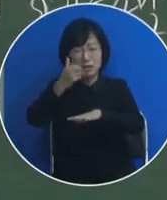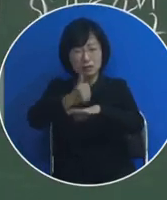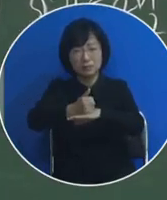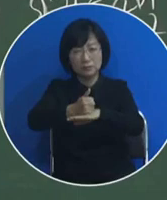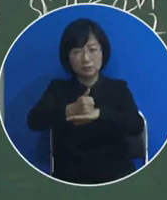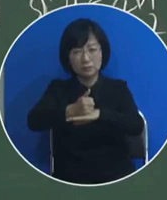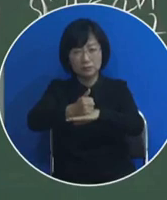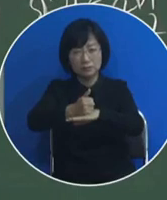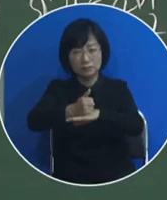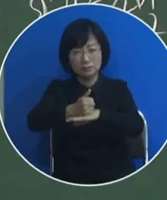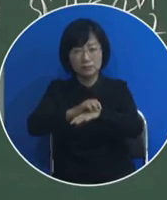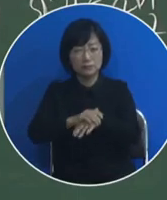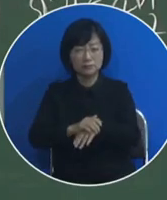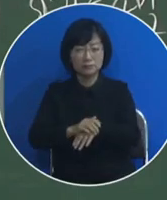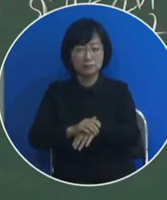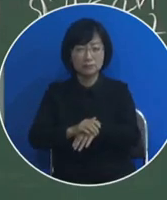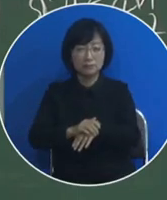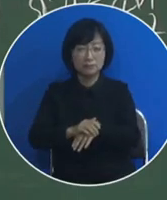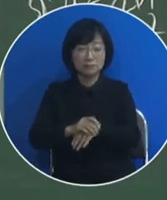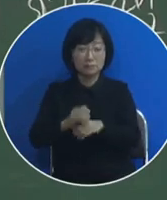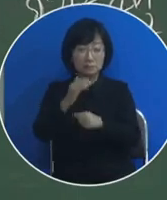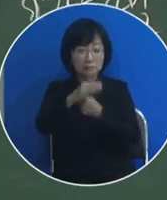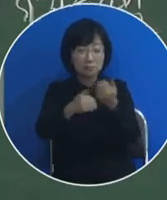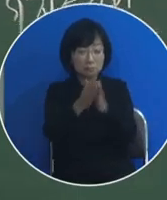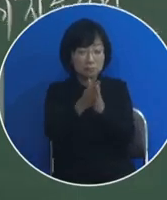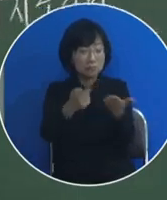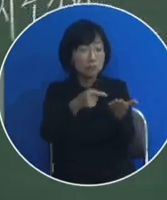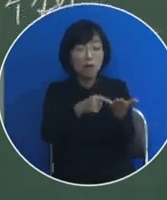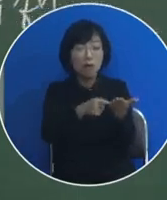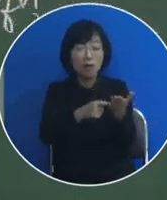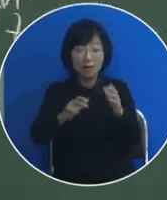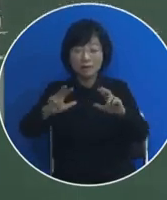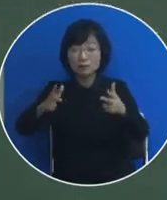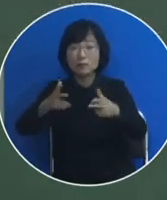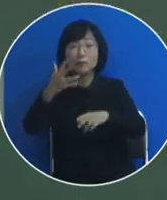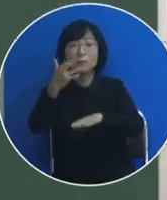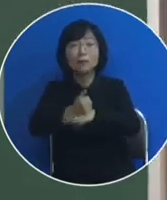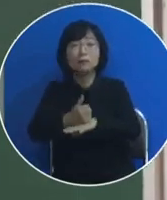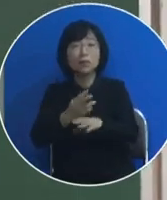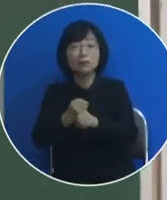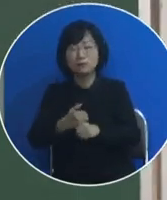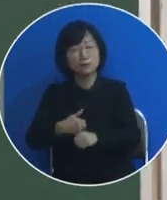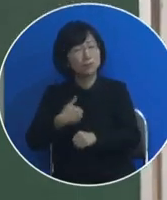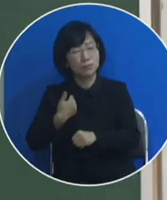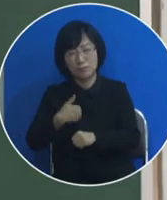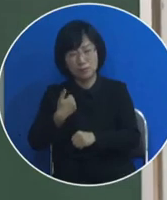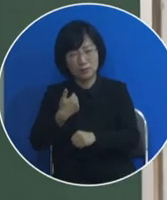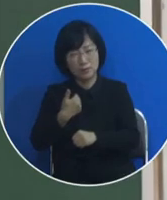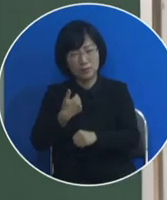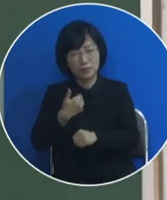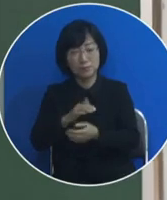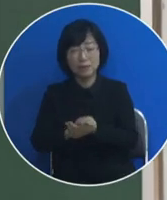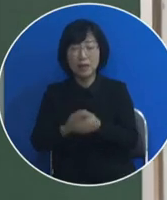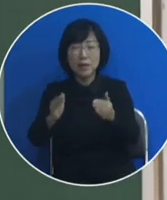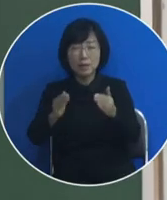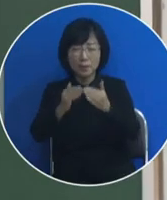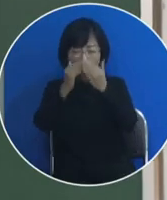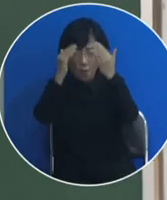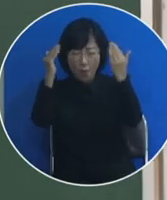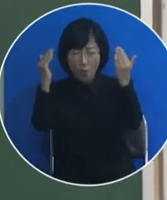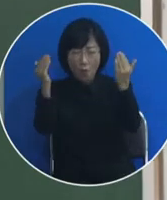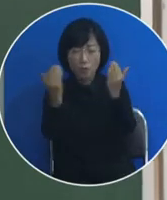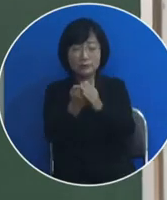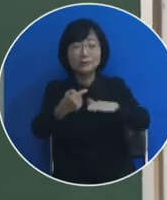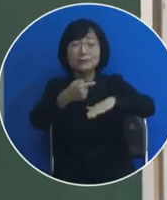모른다고 성경은 말씀하고 있어요. That too, the Bible tells us, no one knows. 그래서 모든 민족에게 복음이